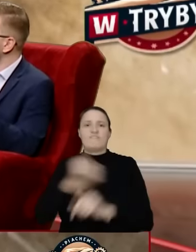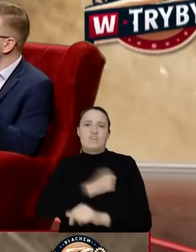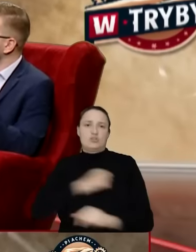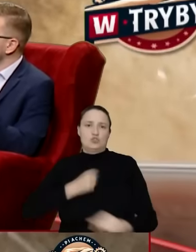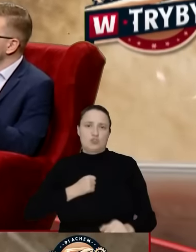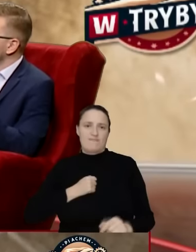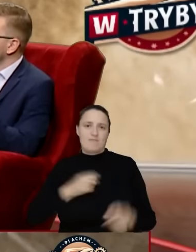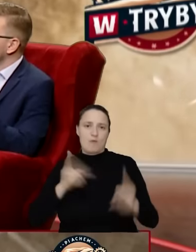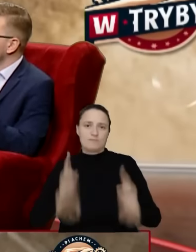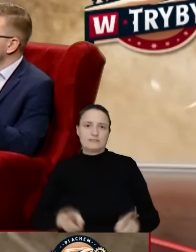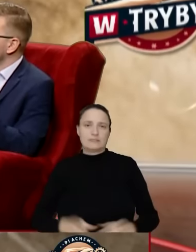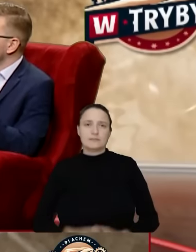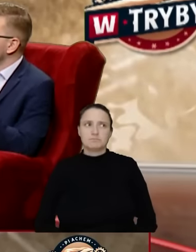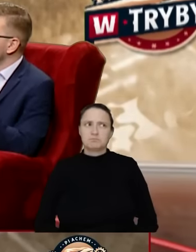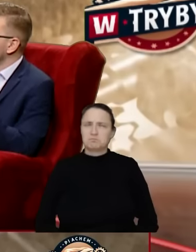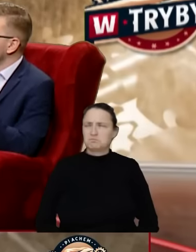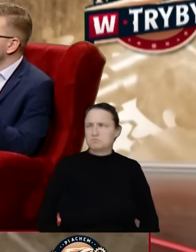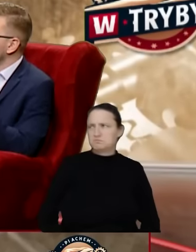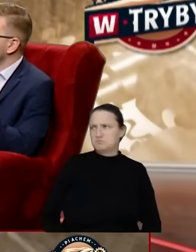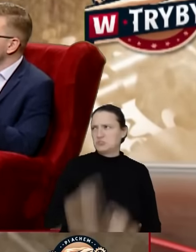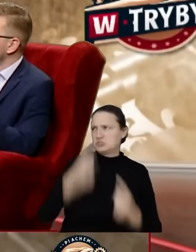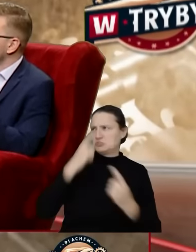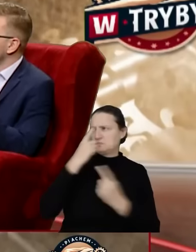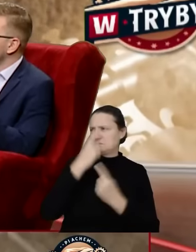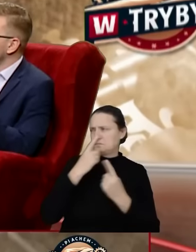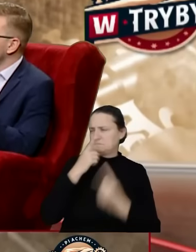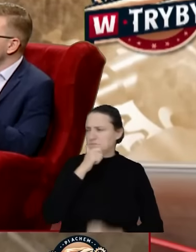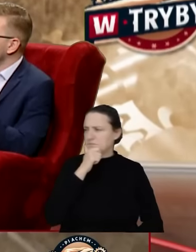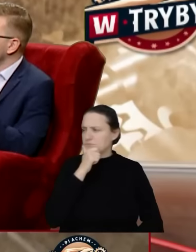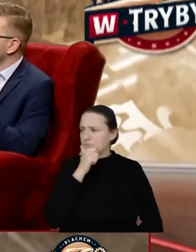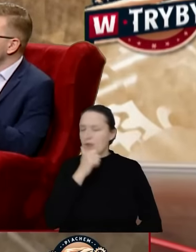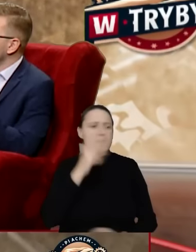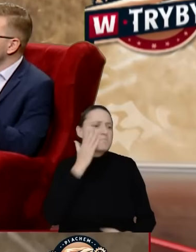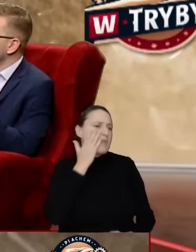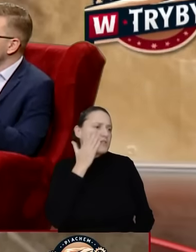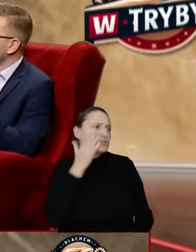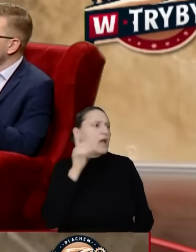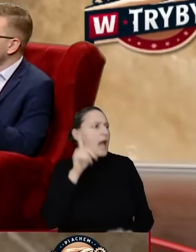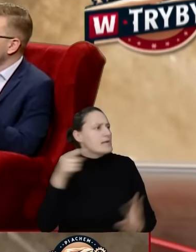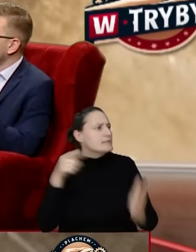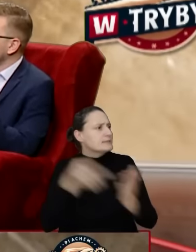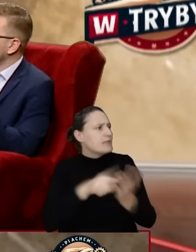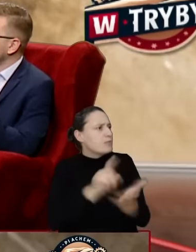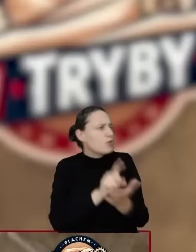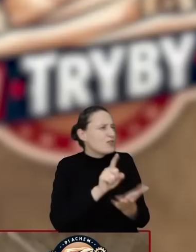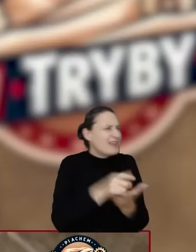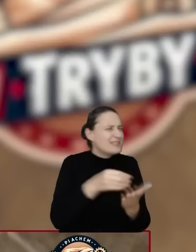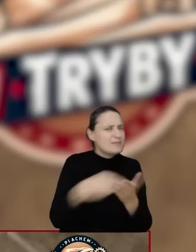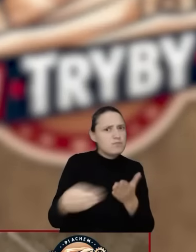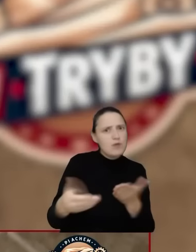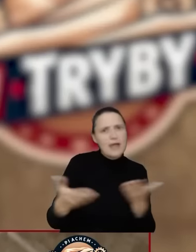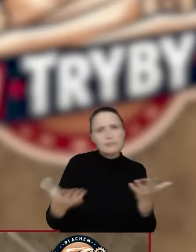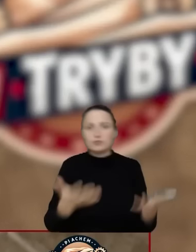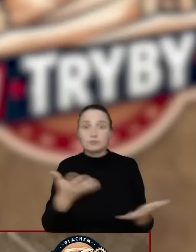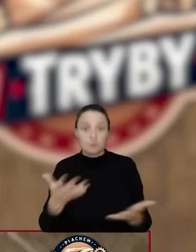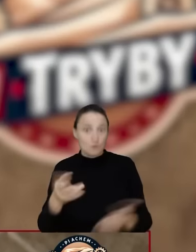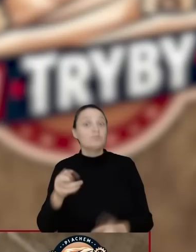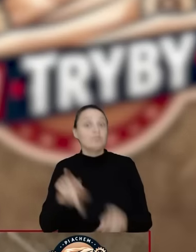To bardzo ciekawa konstrukcja. Zamieszkanie dla potrzeb podatkowych. Pan Myrcha Arkadiusz jest również radcą